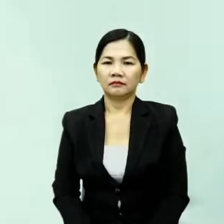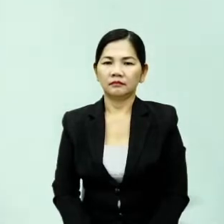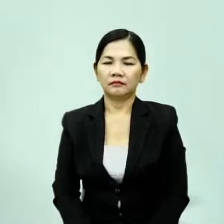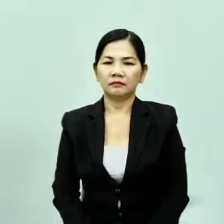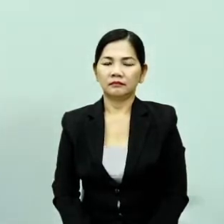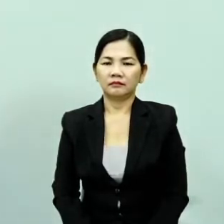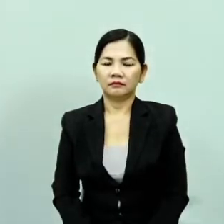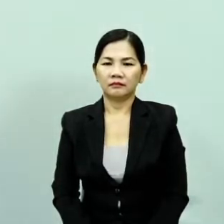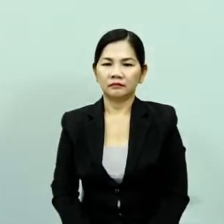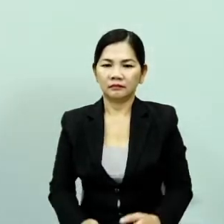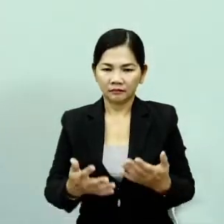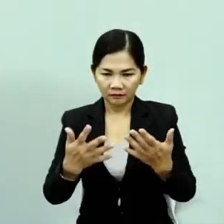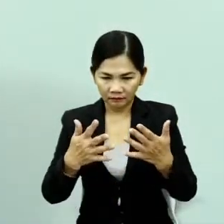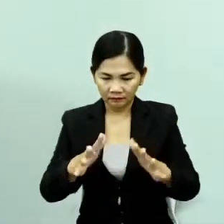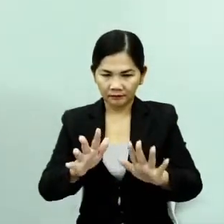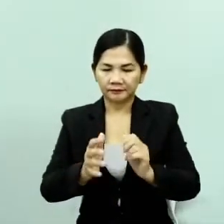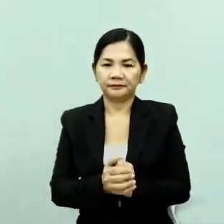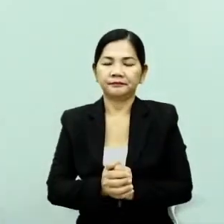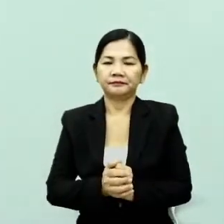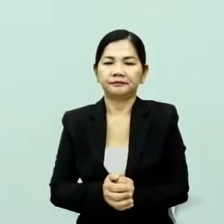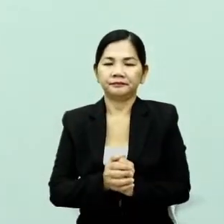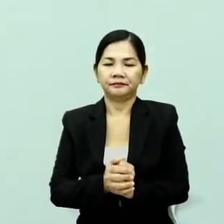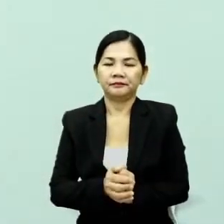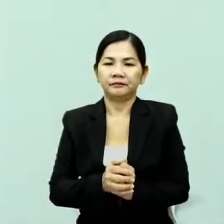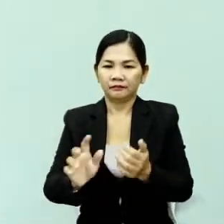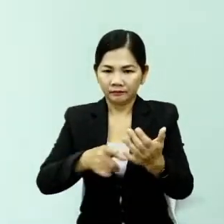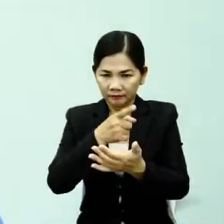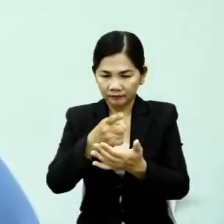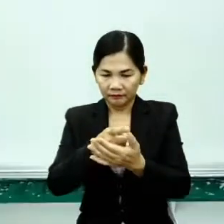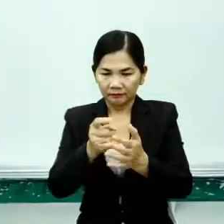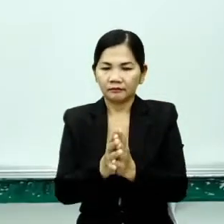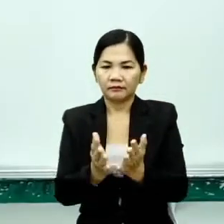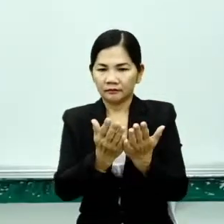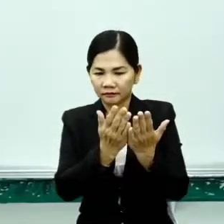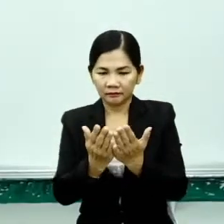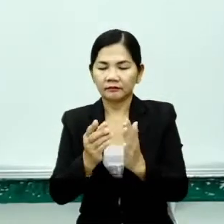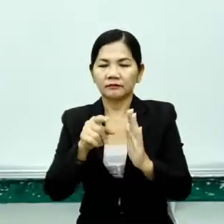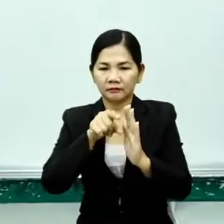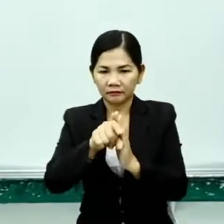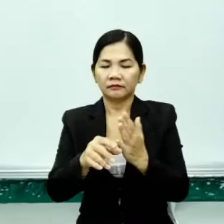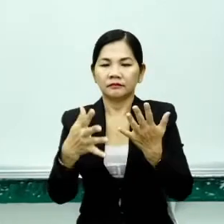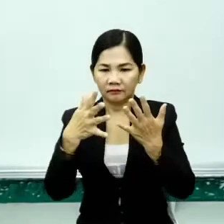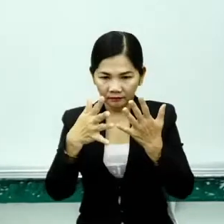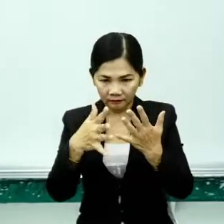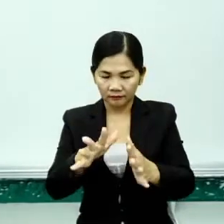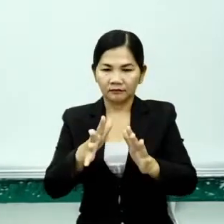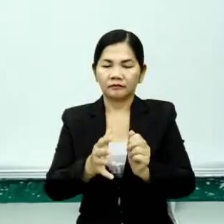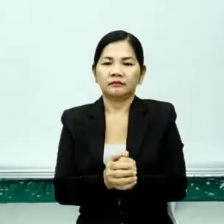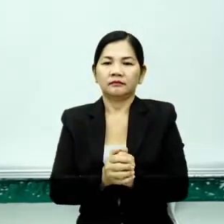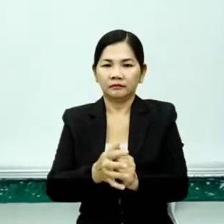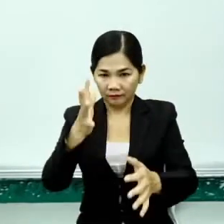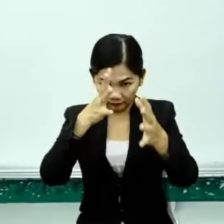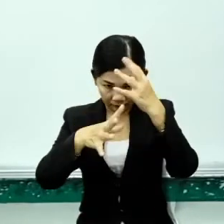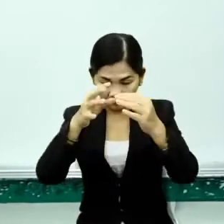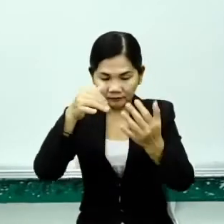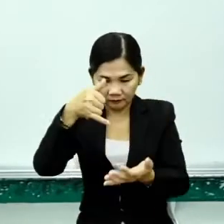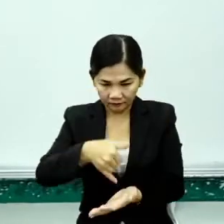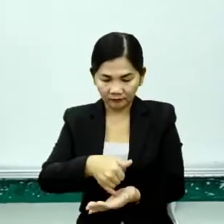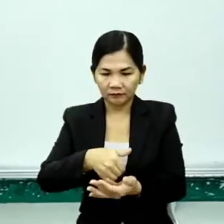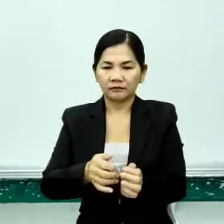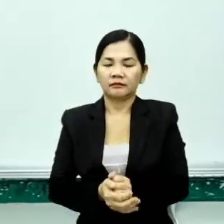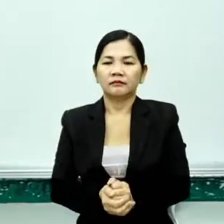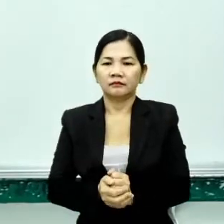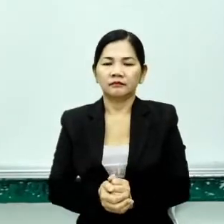chà, ở con trán con còn thành ác nghĩa, chà chẳng còn ban cho rúm, chà ăn chầm lòng chướng, chà mê riêng để dưỡng trớ, chà sắc xạ nới ngày nì,